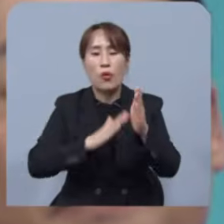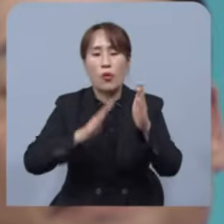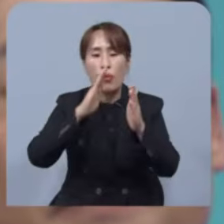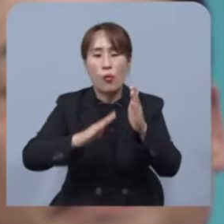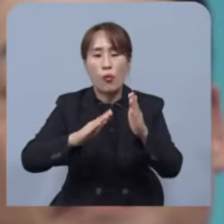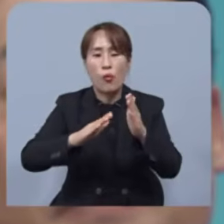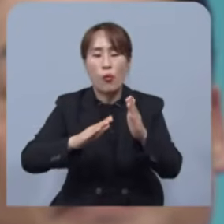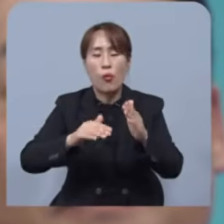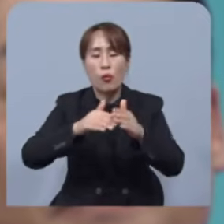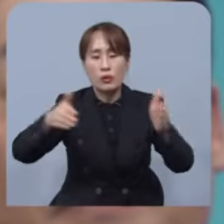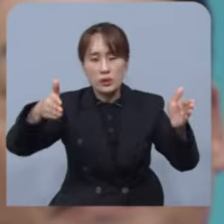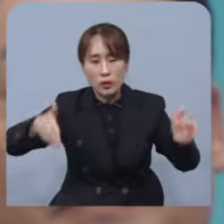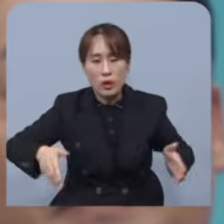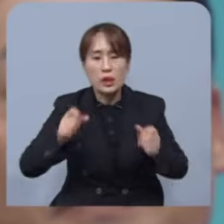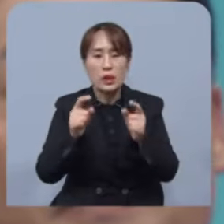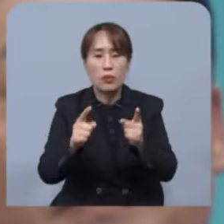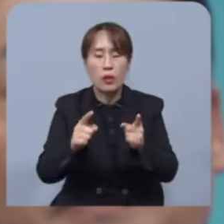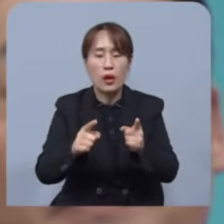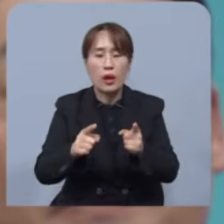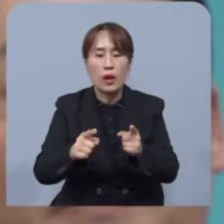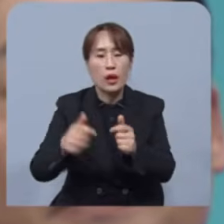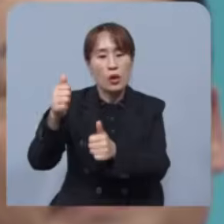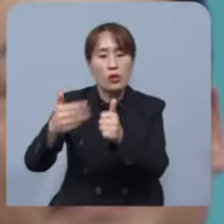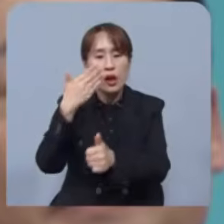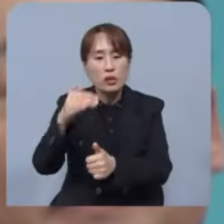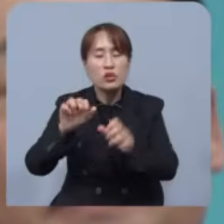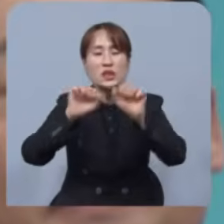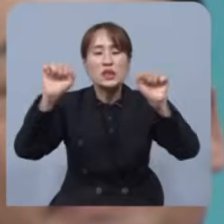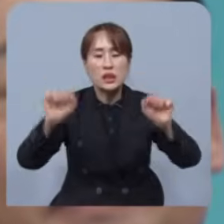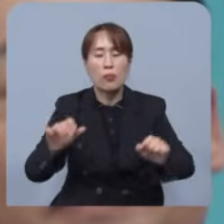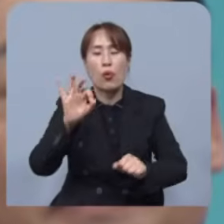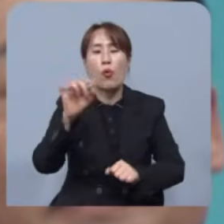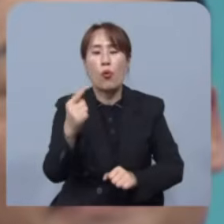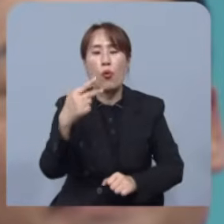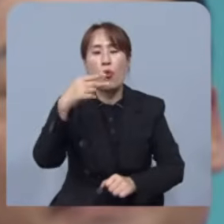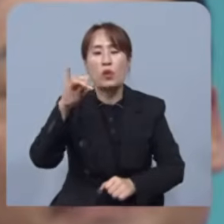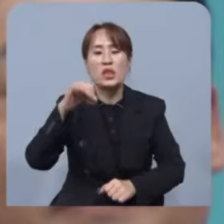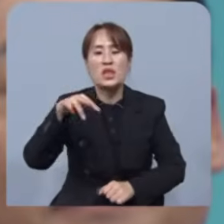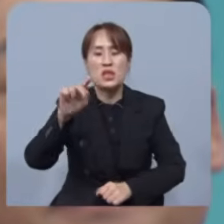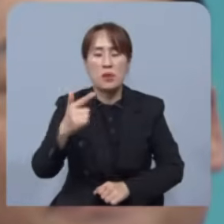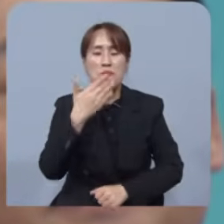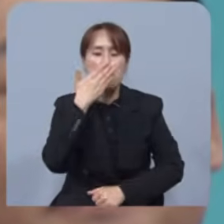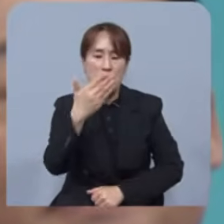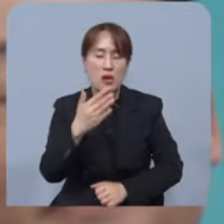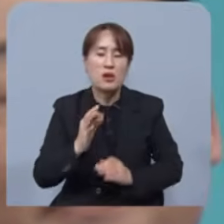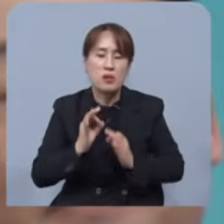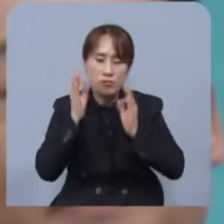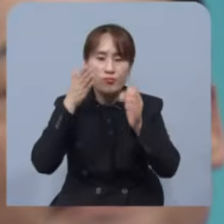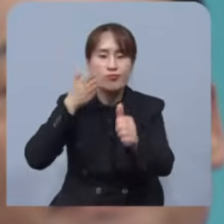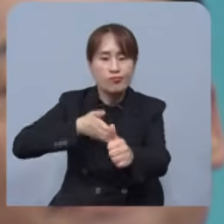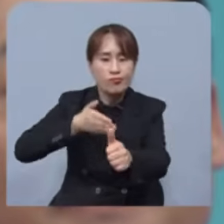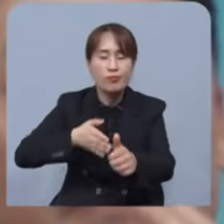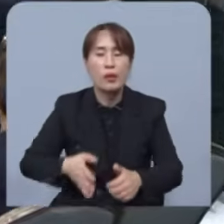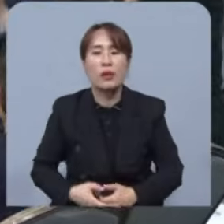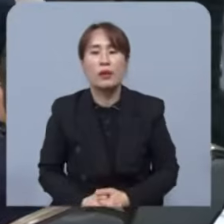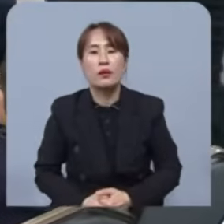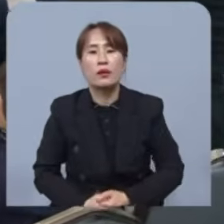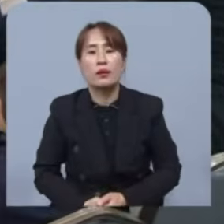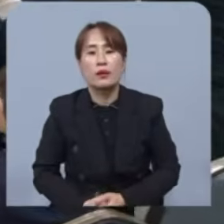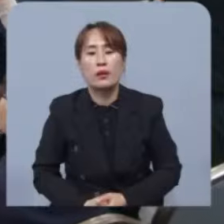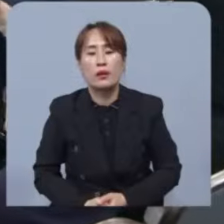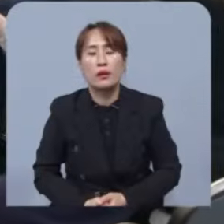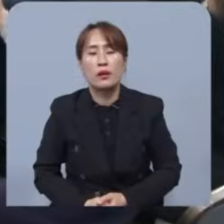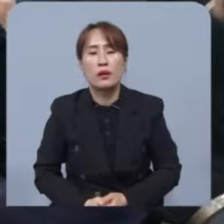기회에 오디션을 볼 수 있는 그런 시스템 구축을 부탁드립니다. 이상입니다.